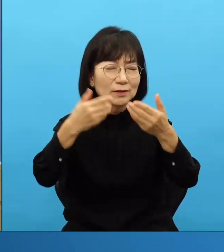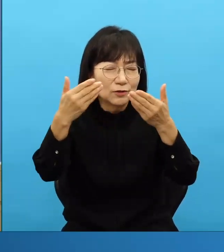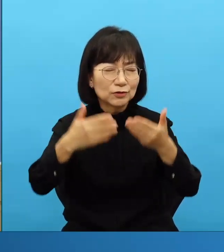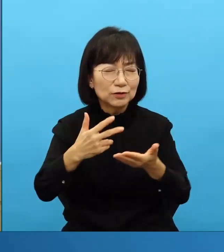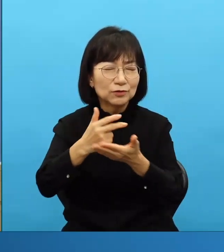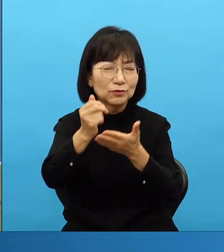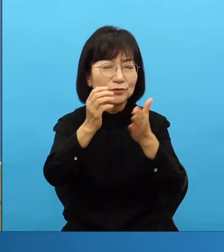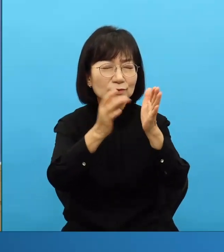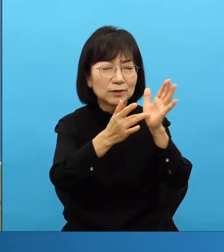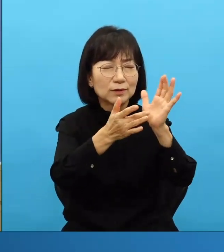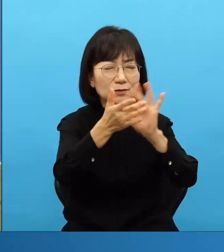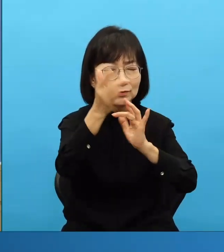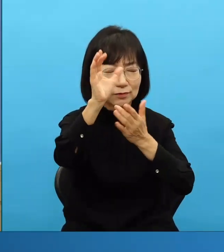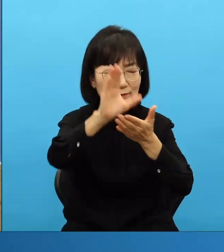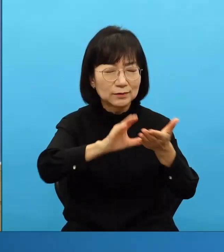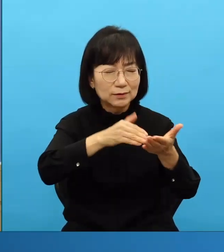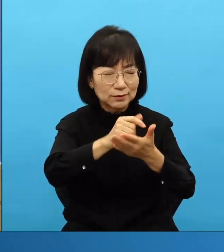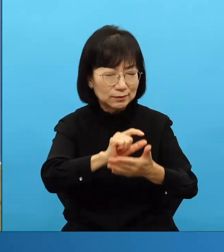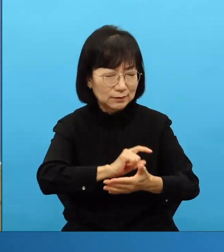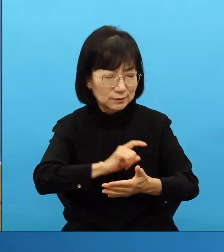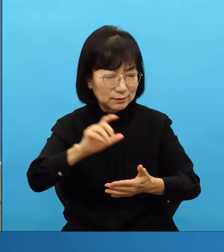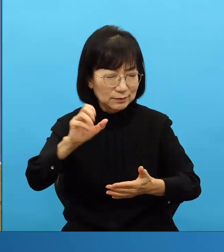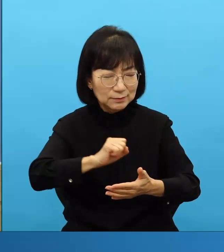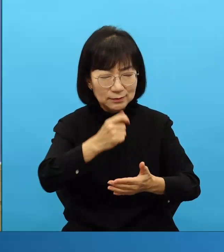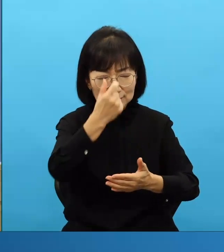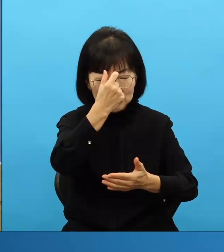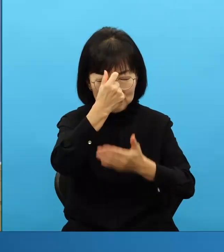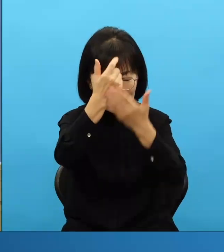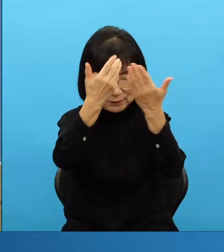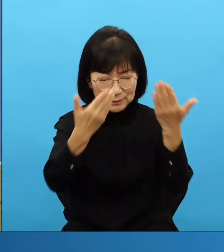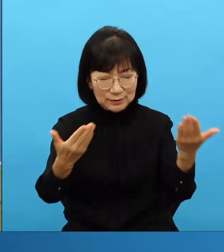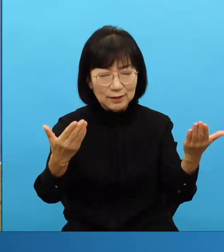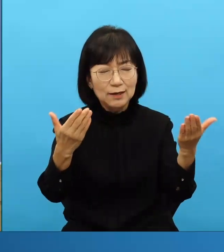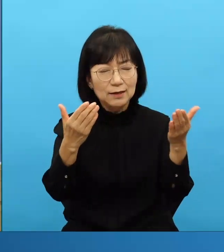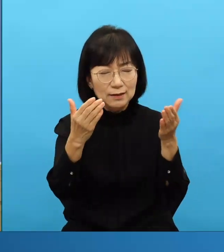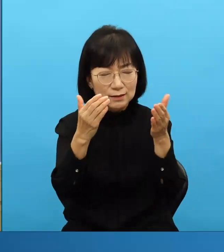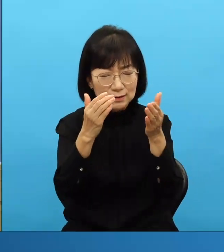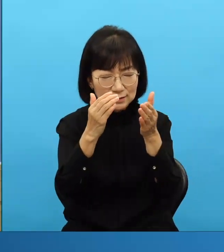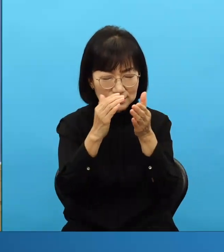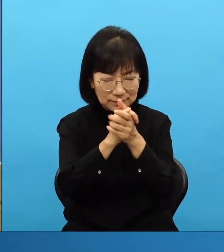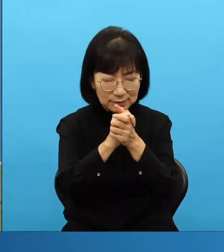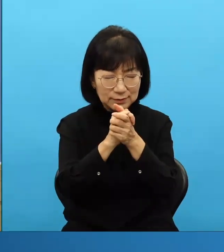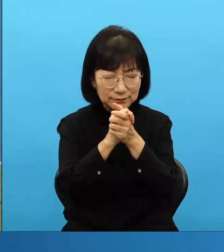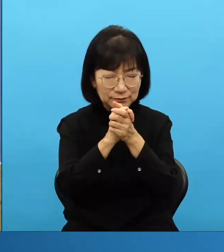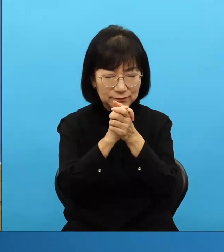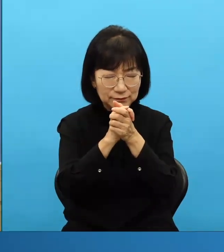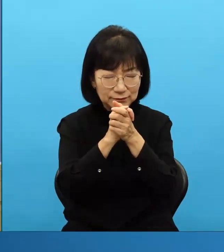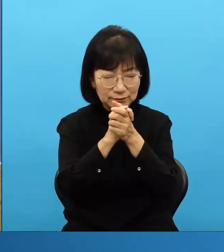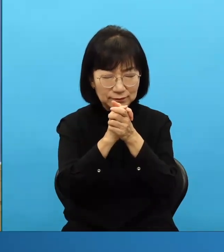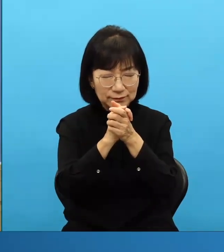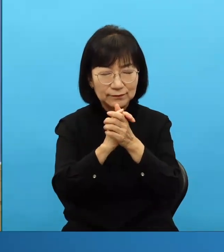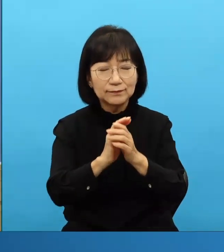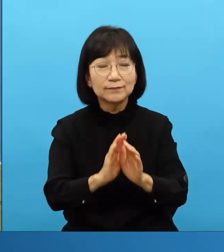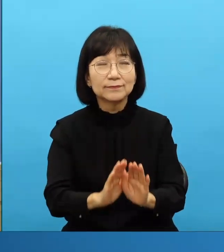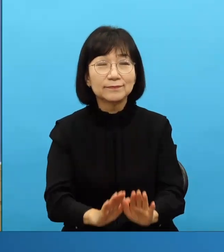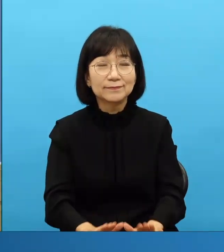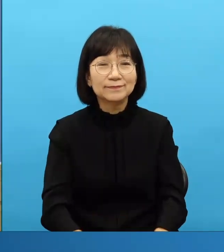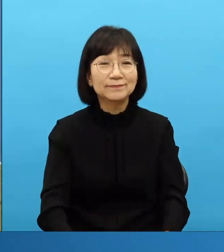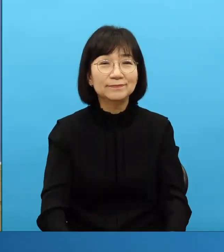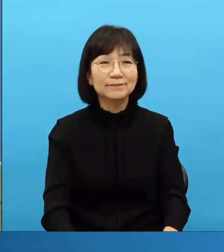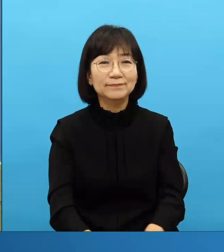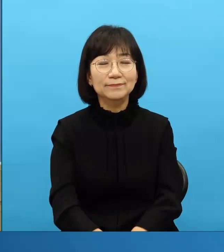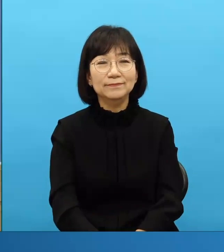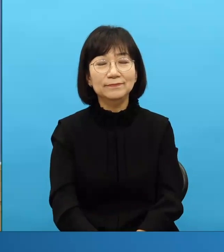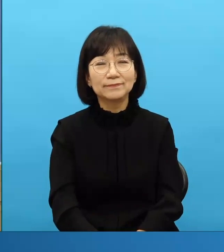그리스도의 이름으로 We 기도하옵나이다. pray all this in the name of our Lord Jesus Christ, who answers it even more abundantly than we request. 아멘. Amen.